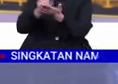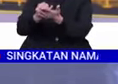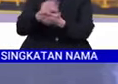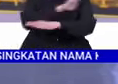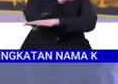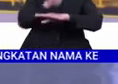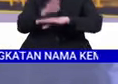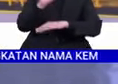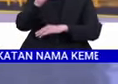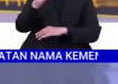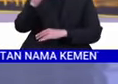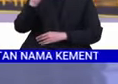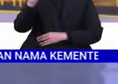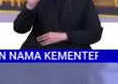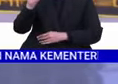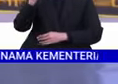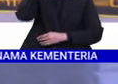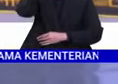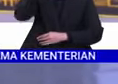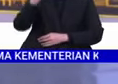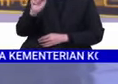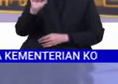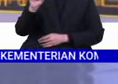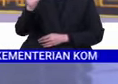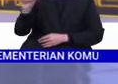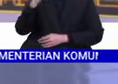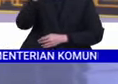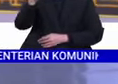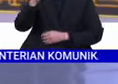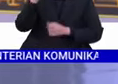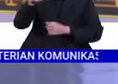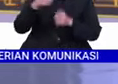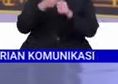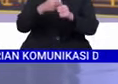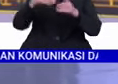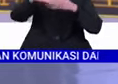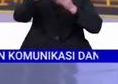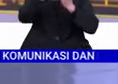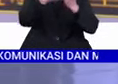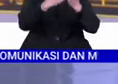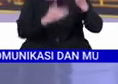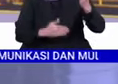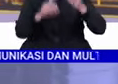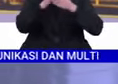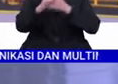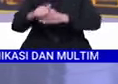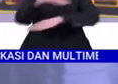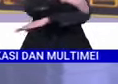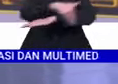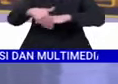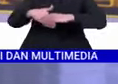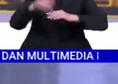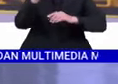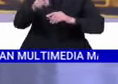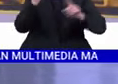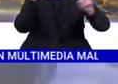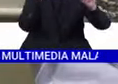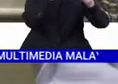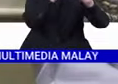Bukit aman Datuk AIDS Mi berkata ia bagi memastikan garis panduan kemasukan penggemar ke Malaysia dipatuhi